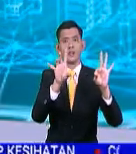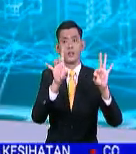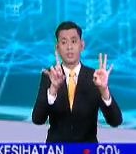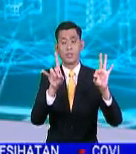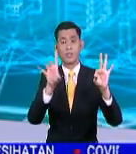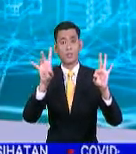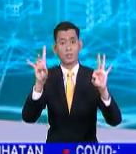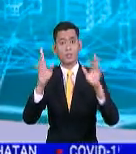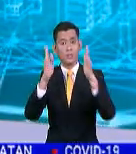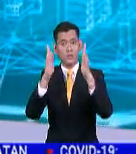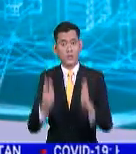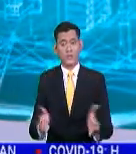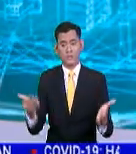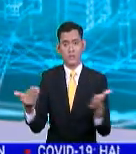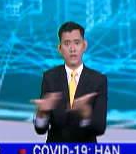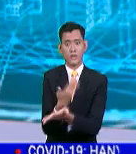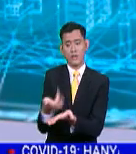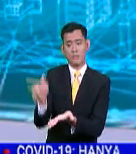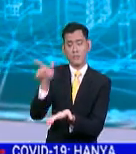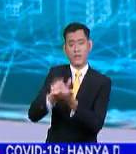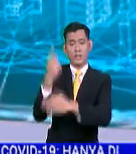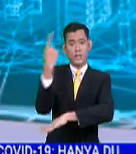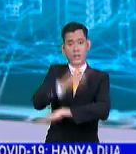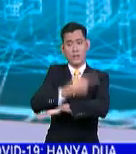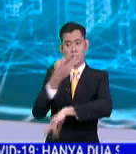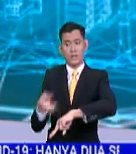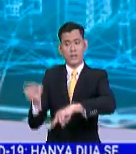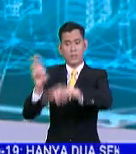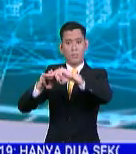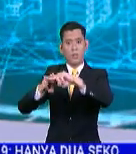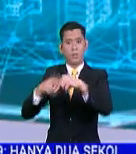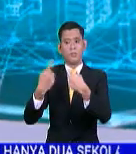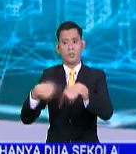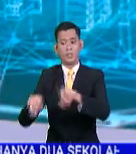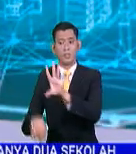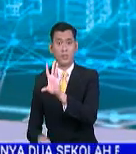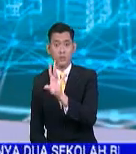9,117 kes baharu dilaporkan hari ini, meningkat berbanding